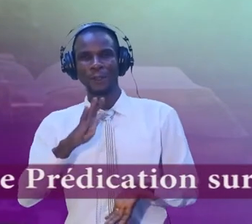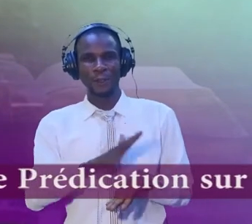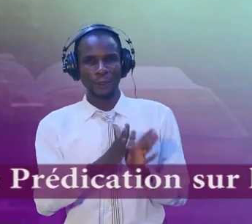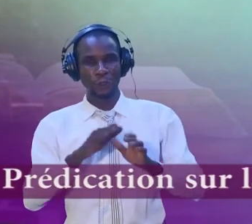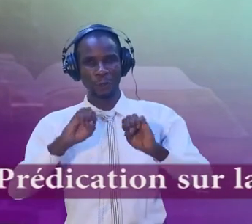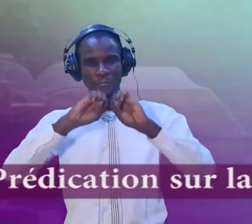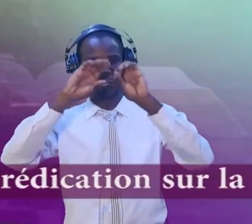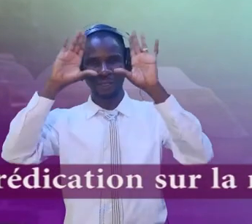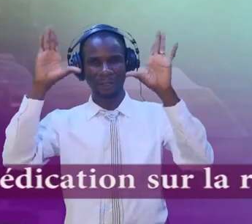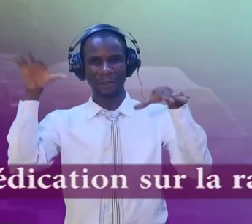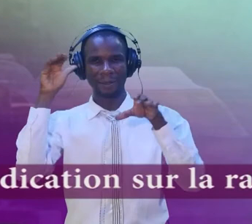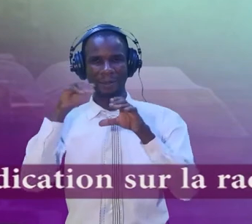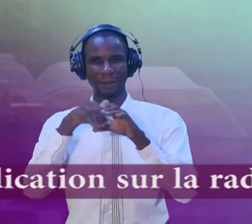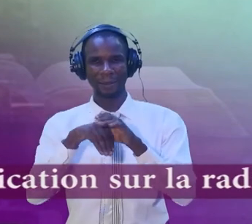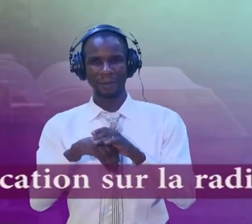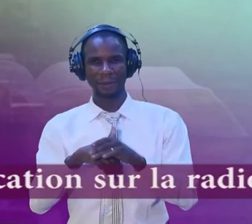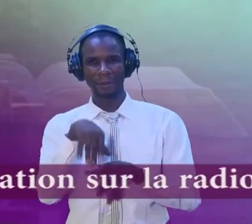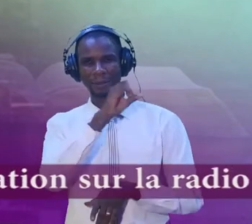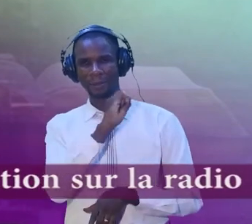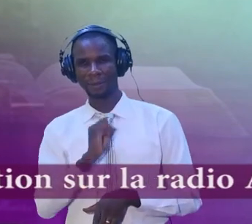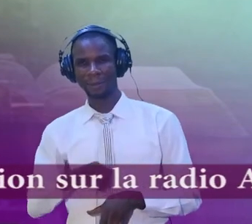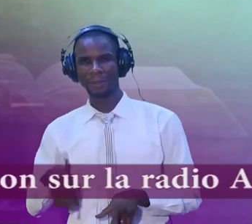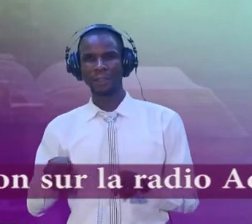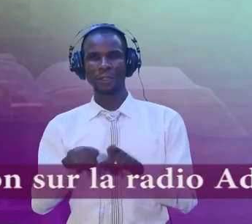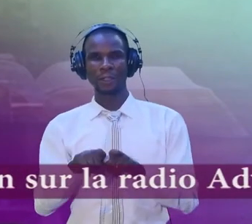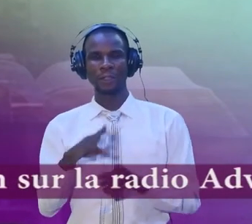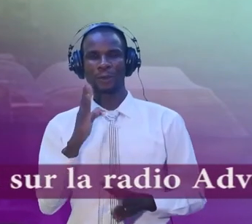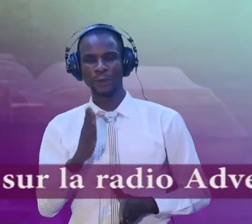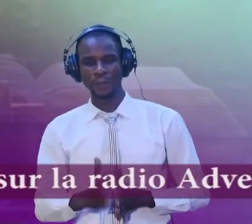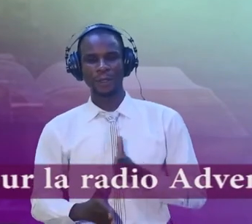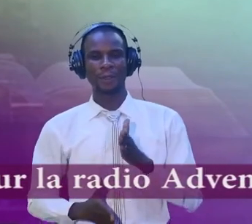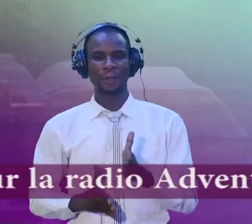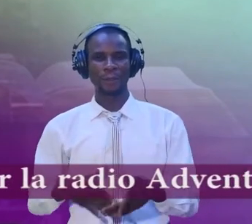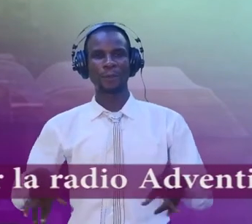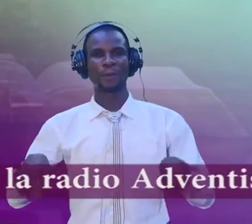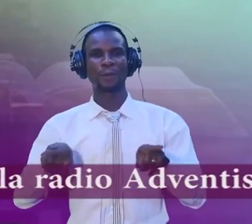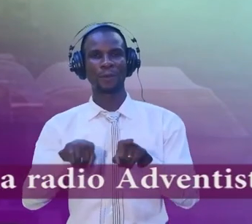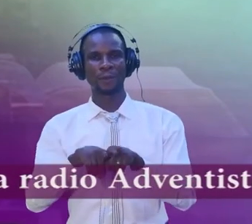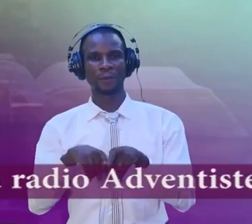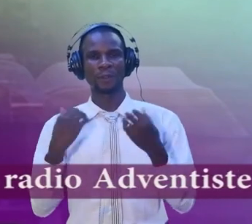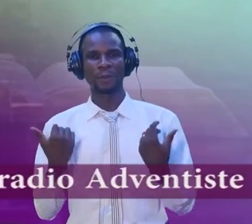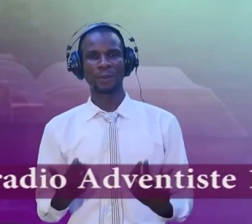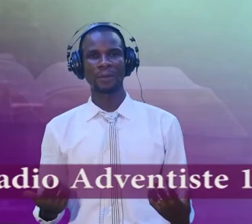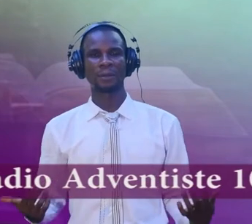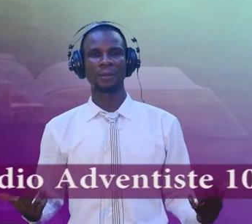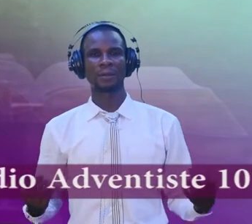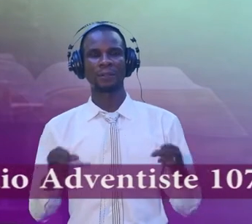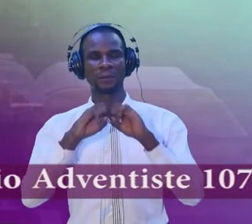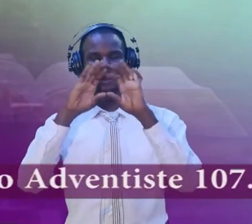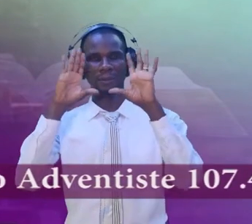ya neno lake, sasa hivi sisi tunatembea katika nuru, tunatembea nuruni